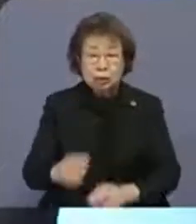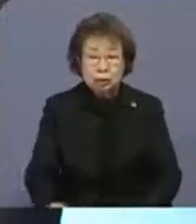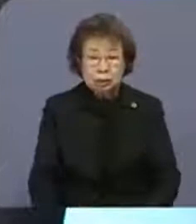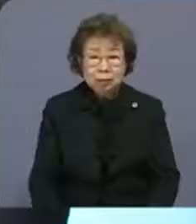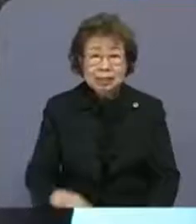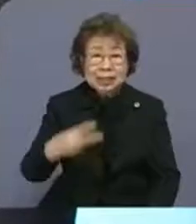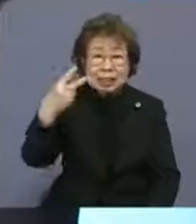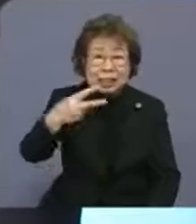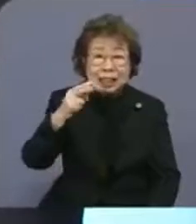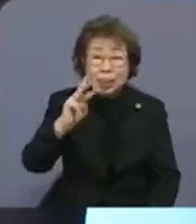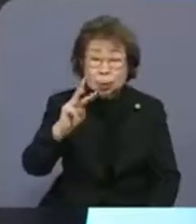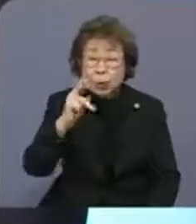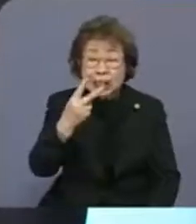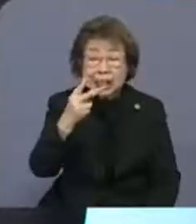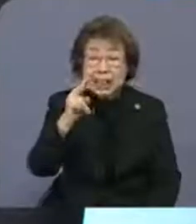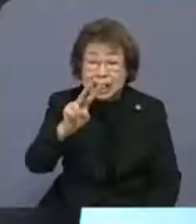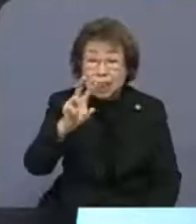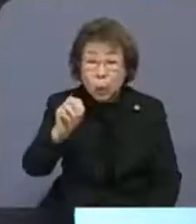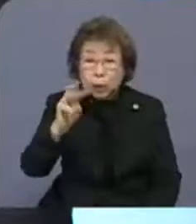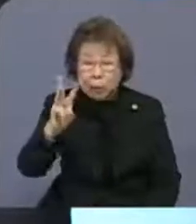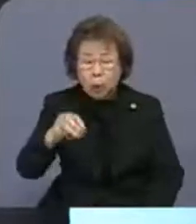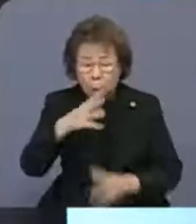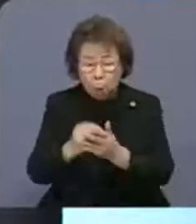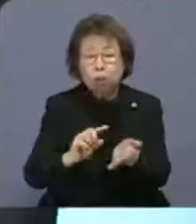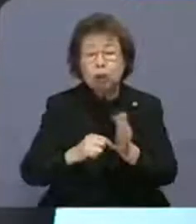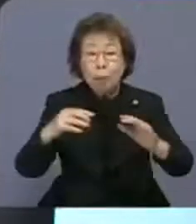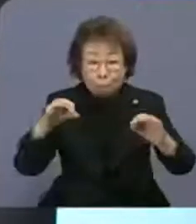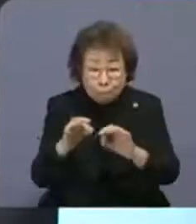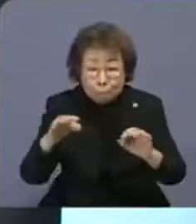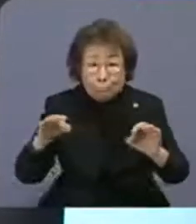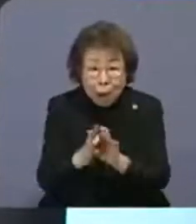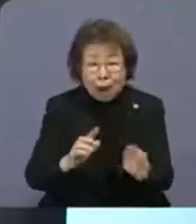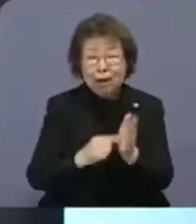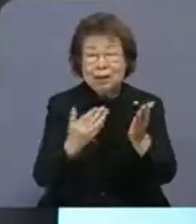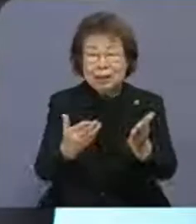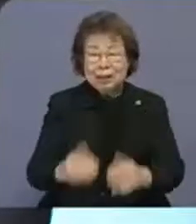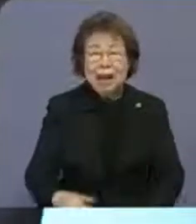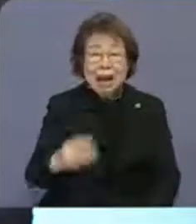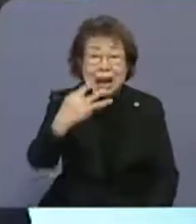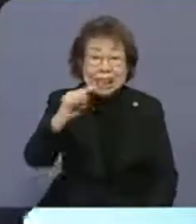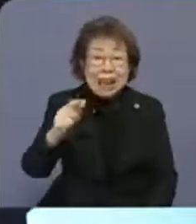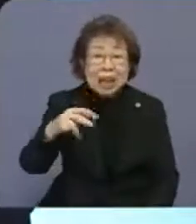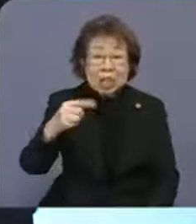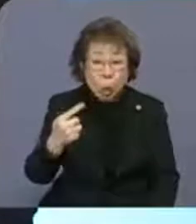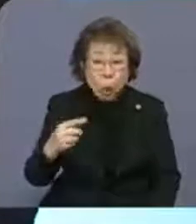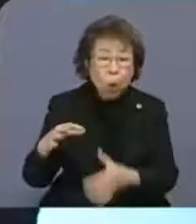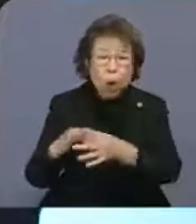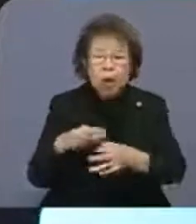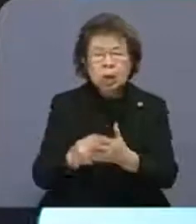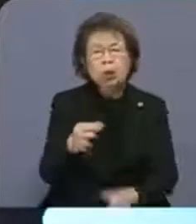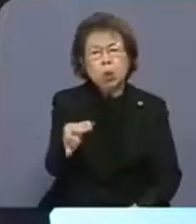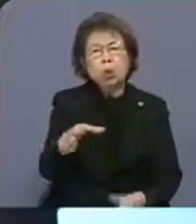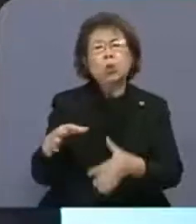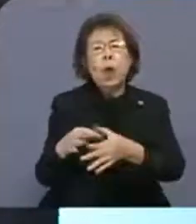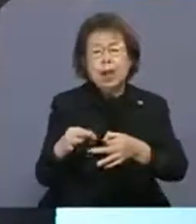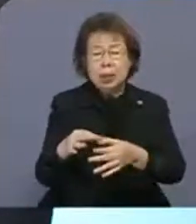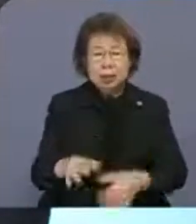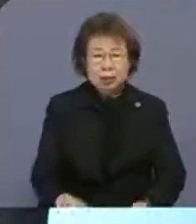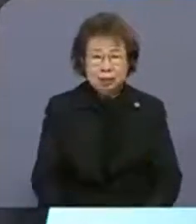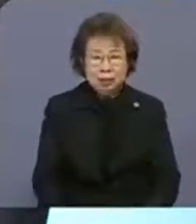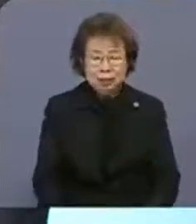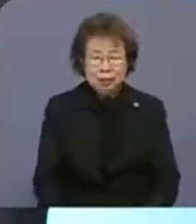2030 년 탄소 중립을 선언했지만 탄소가 돈 즉 비용과 직결되기 때문 인데요